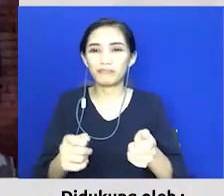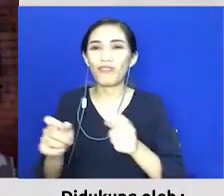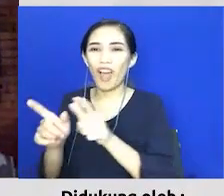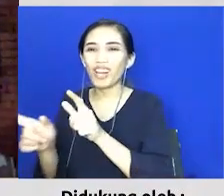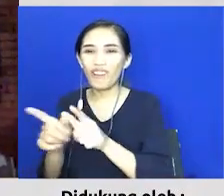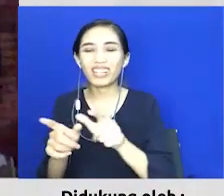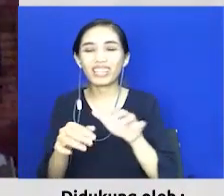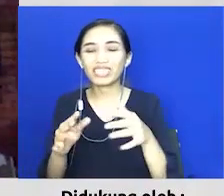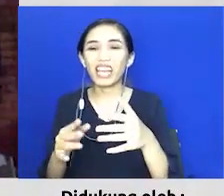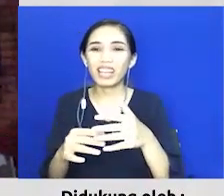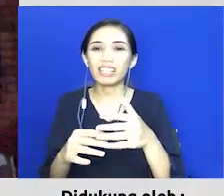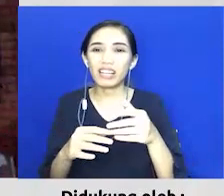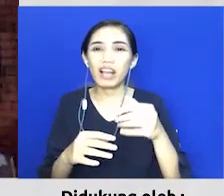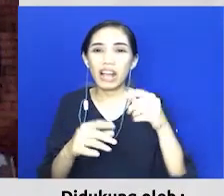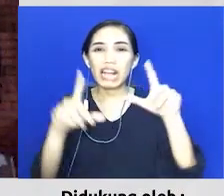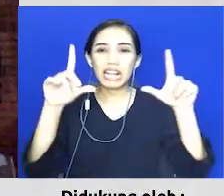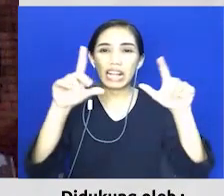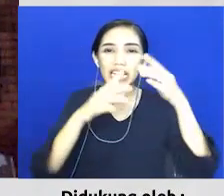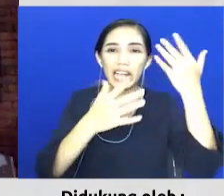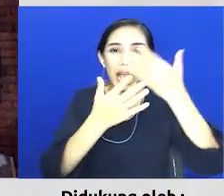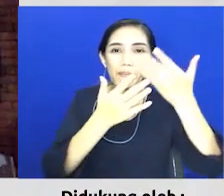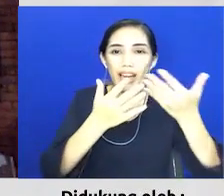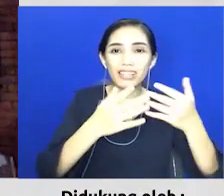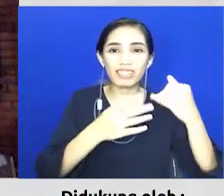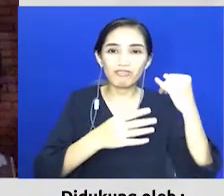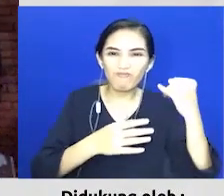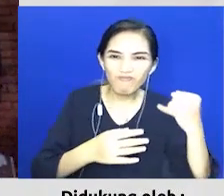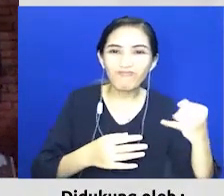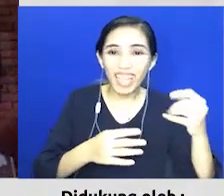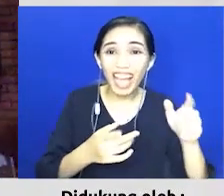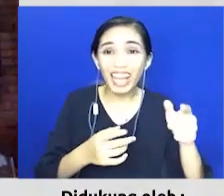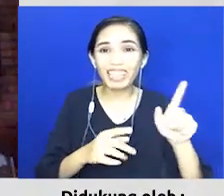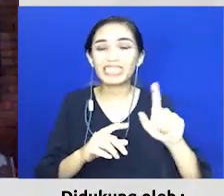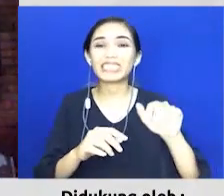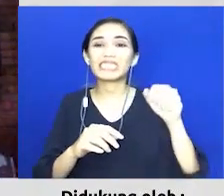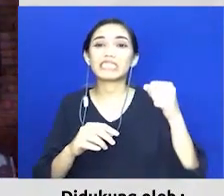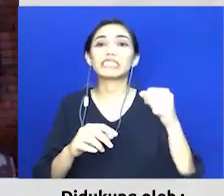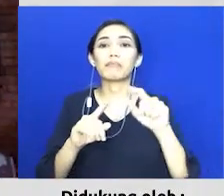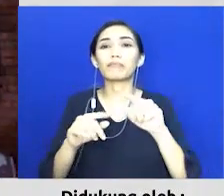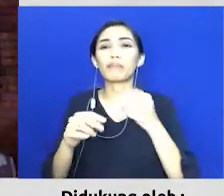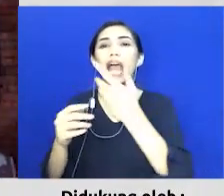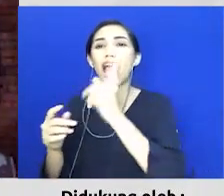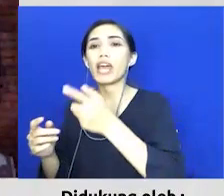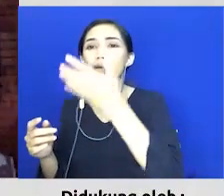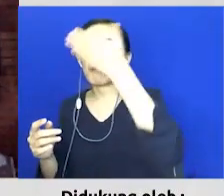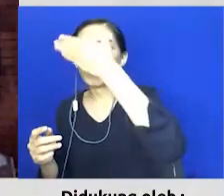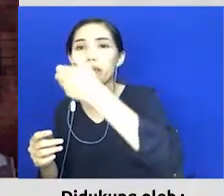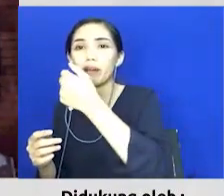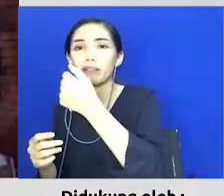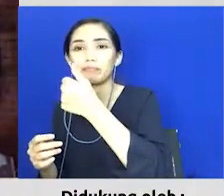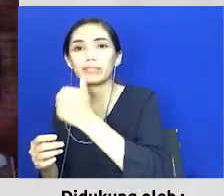karena tantangan pengarsipan, tapi saya pikir cukup banyak peluang untuk